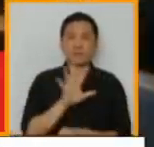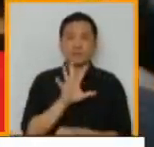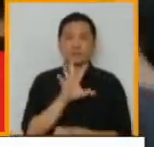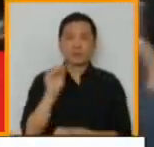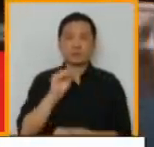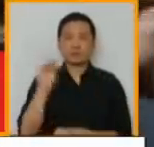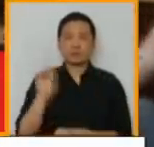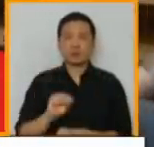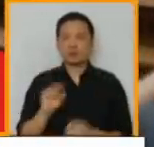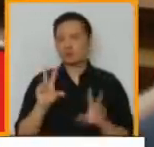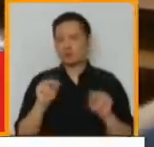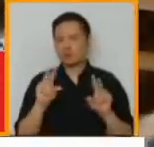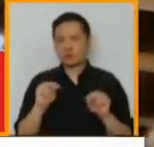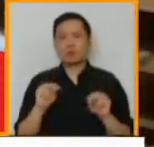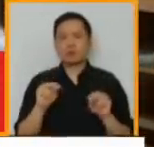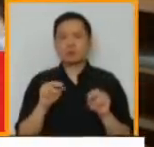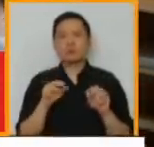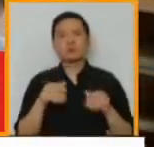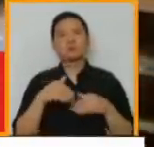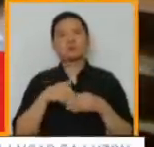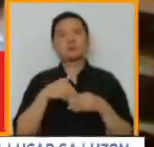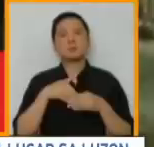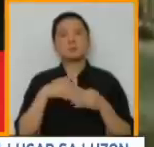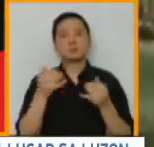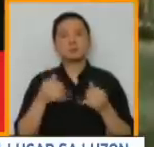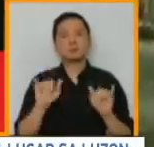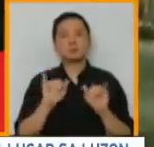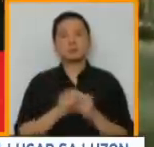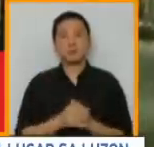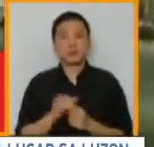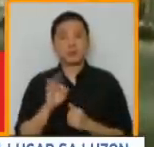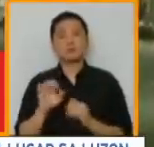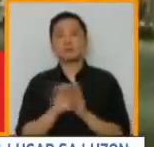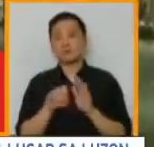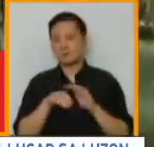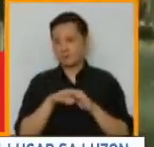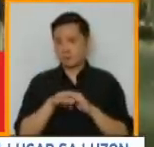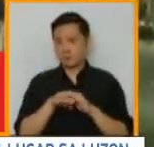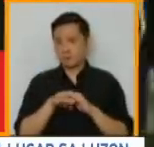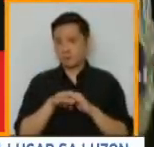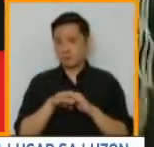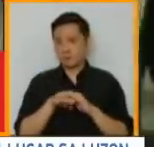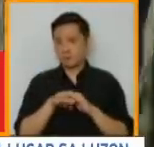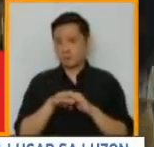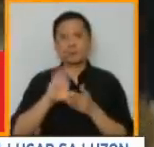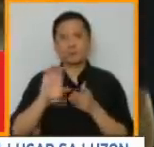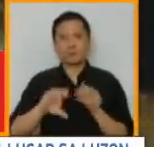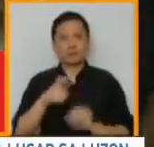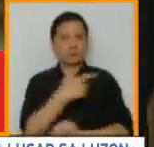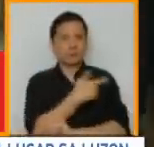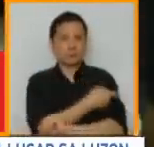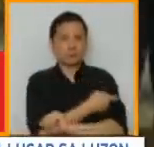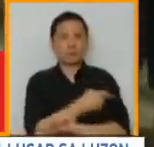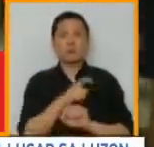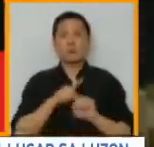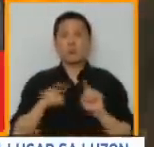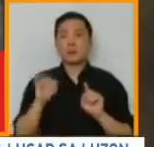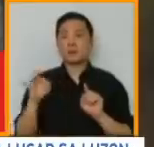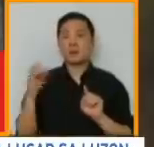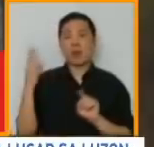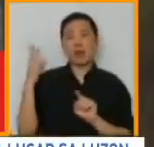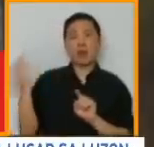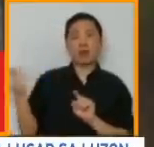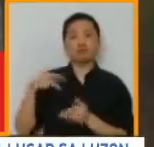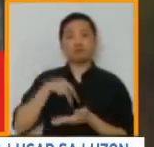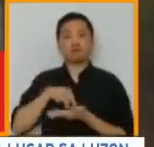mga nagsisimba. Kung papasok sa loob ng simbahan, dapat fully vaccinated. Pero kung sa compound lang na open area, pwede kahit di bakunado.